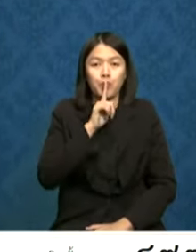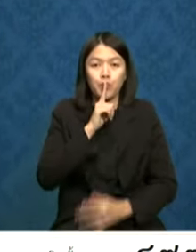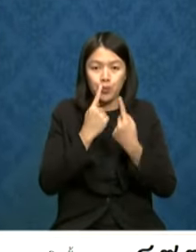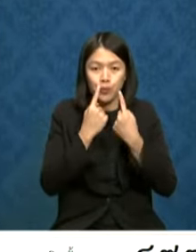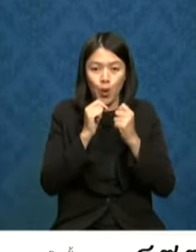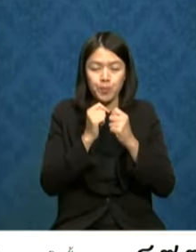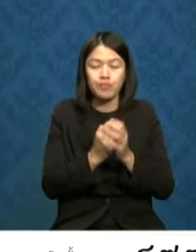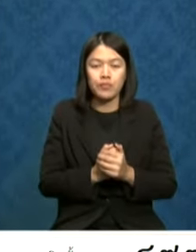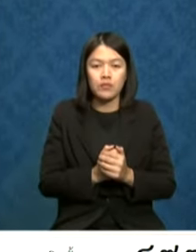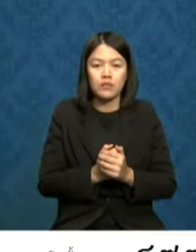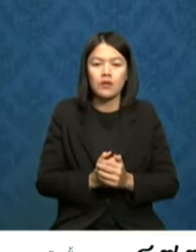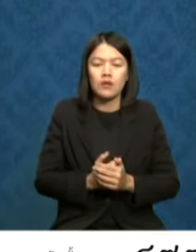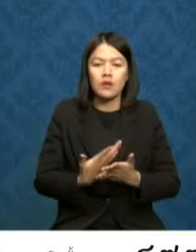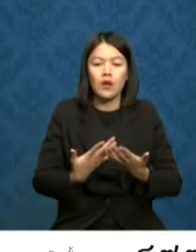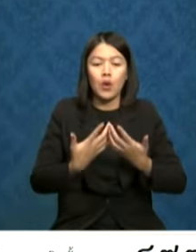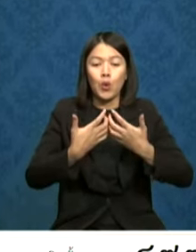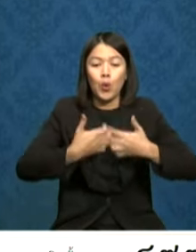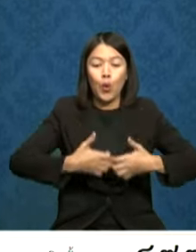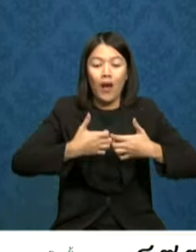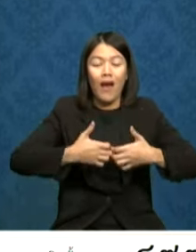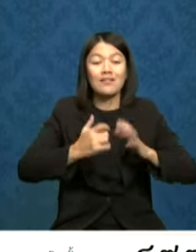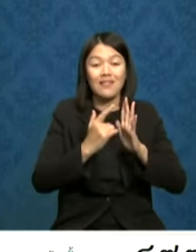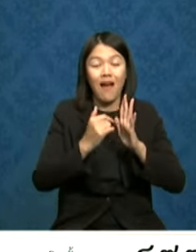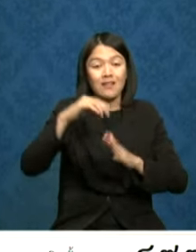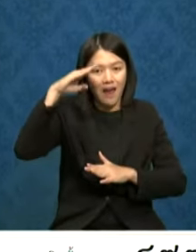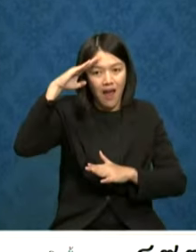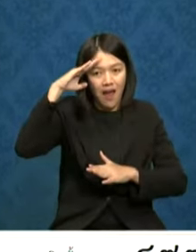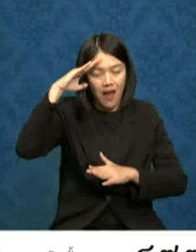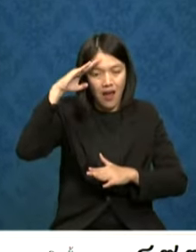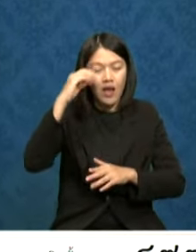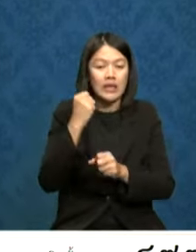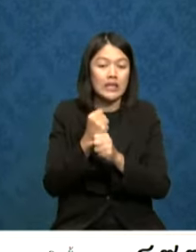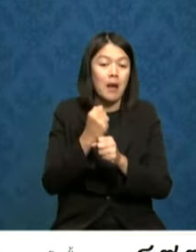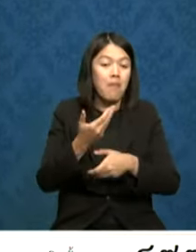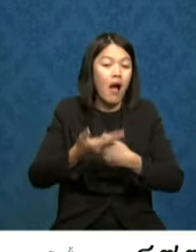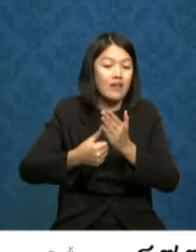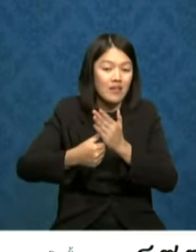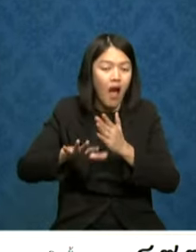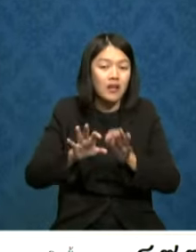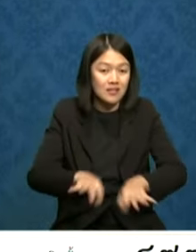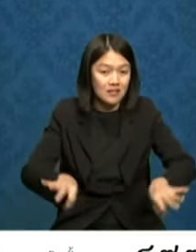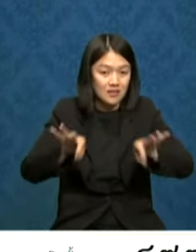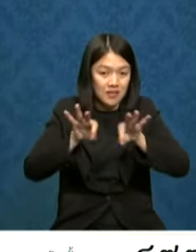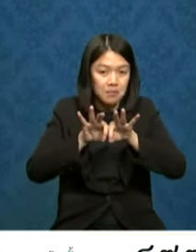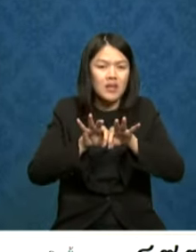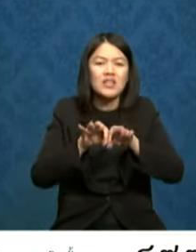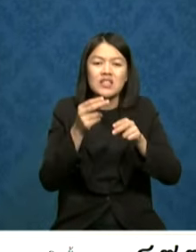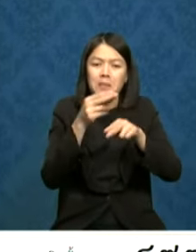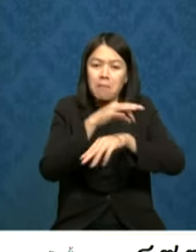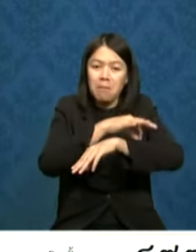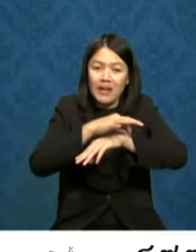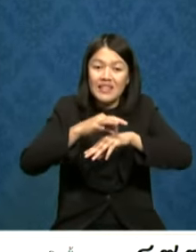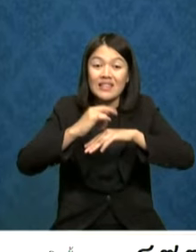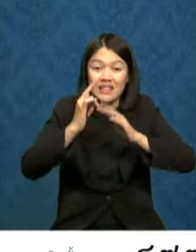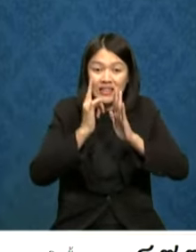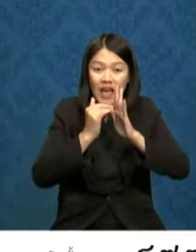รายการที่โรงงานเภสัชกรรมทหารที่ผลิตได้แก่นะครับการผลิตและจำหน่ายยาที่มีความจำเป็นตามบัญชียาหลักแห่งชาติ